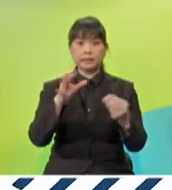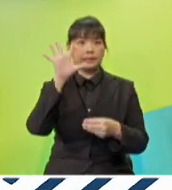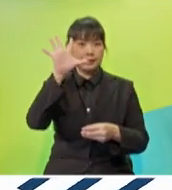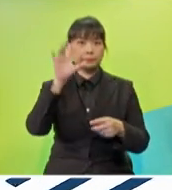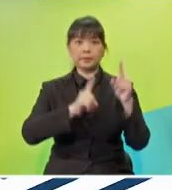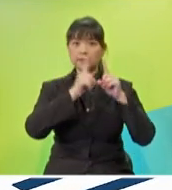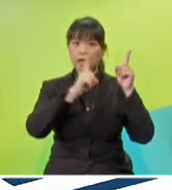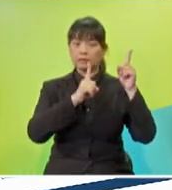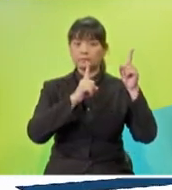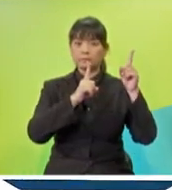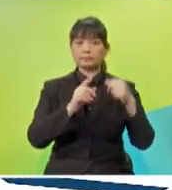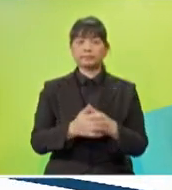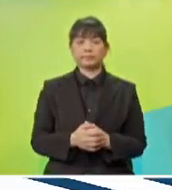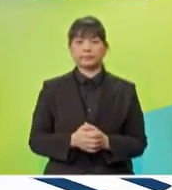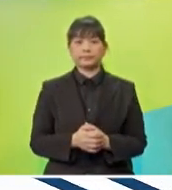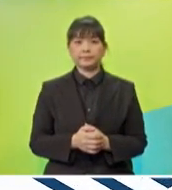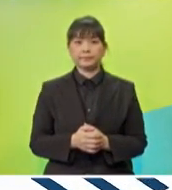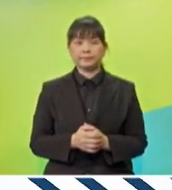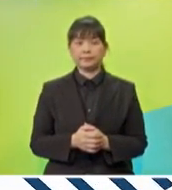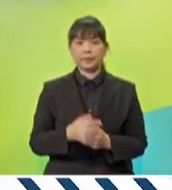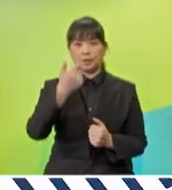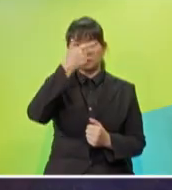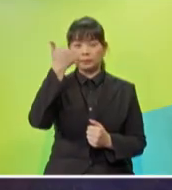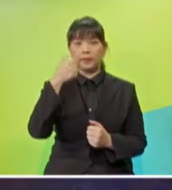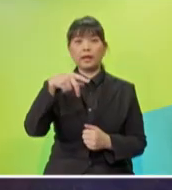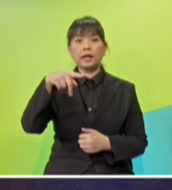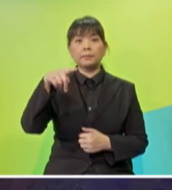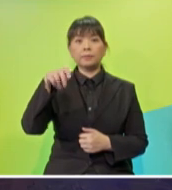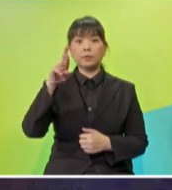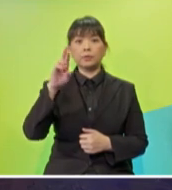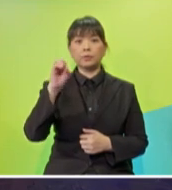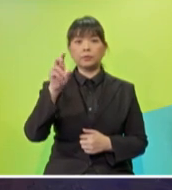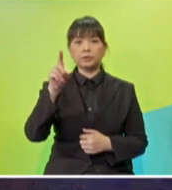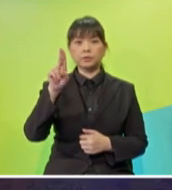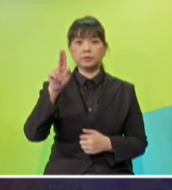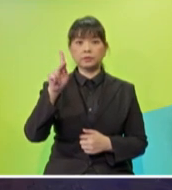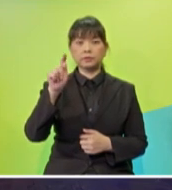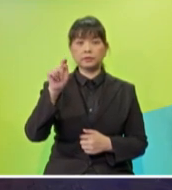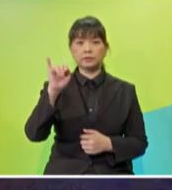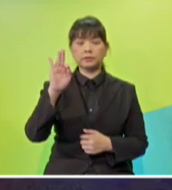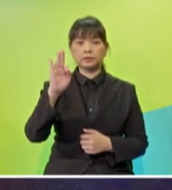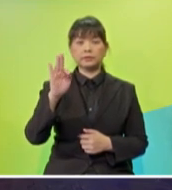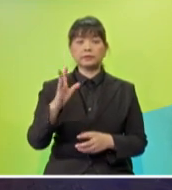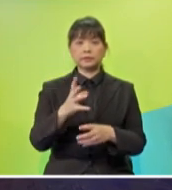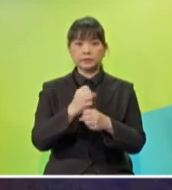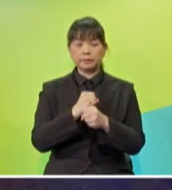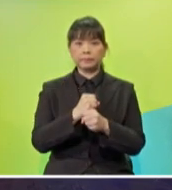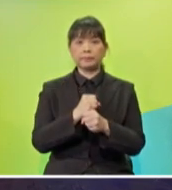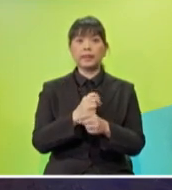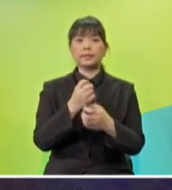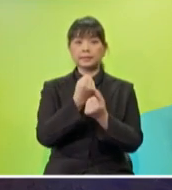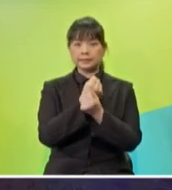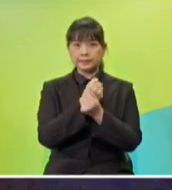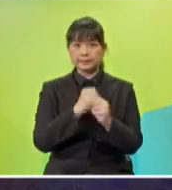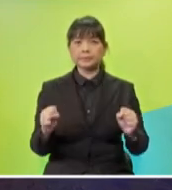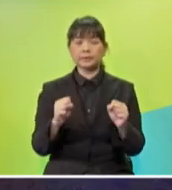5 bintang produktif ini dapat selesaikan tugas kita